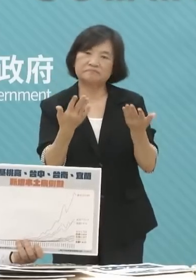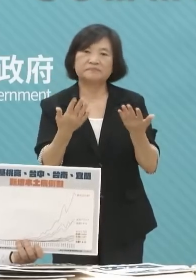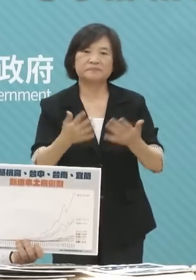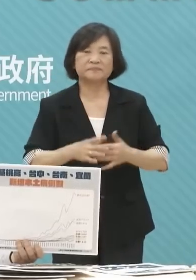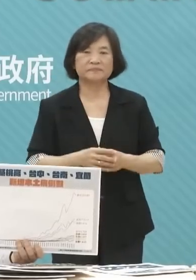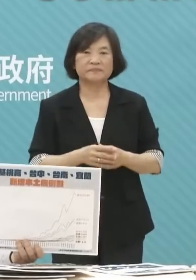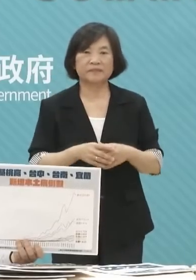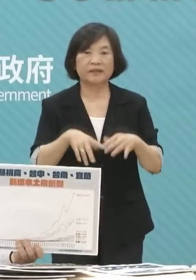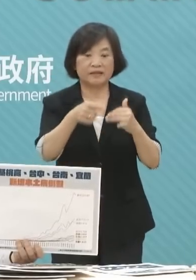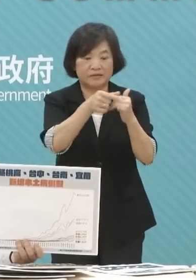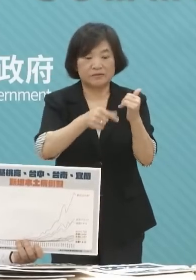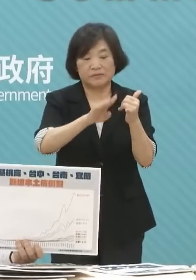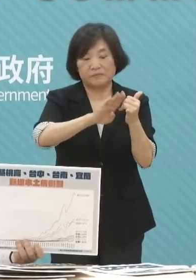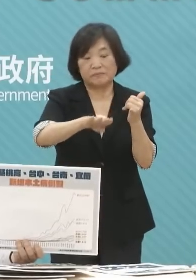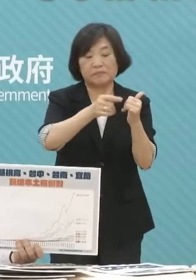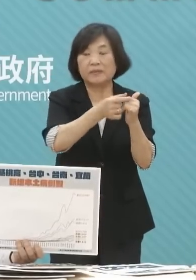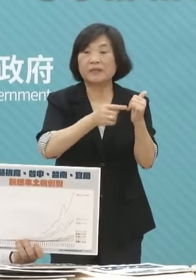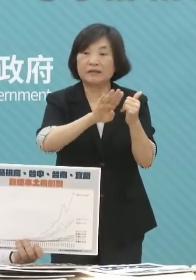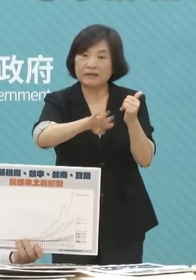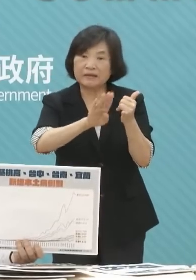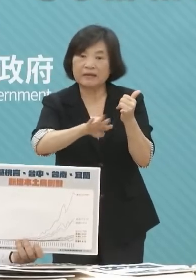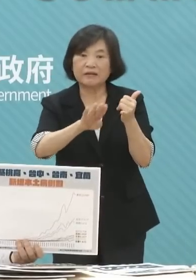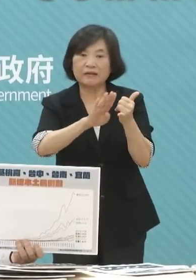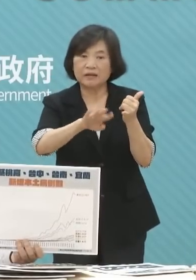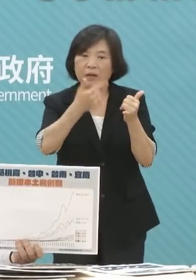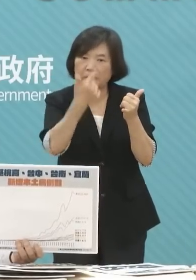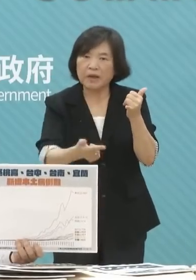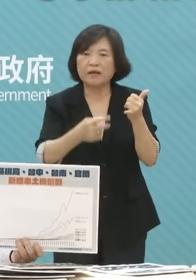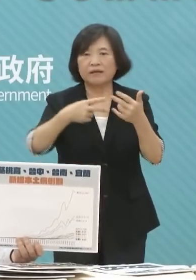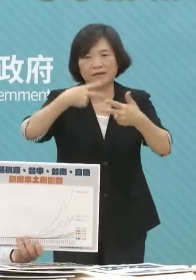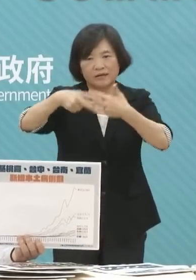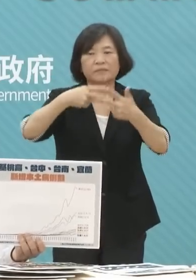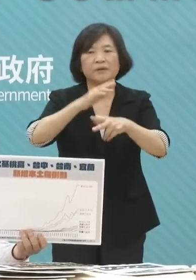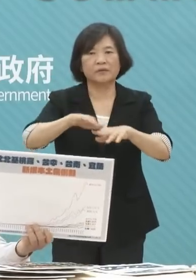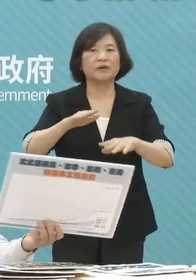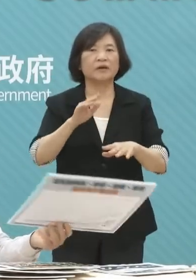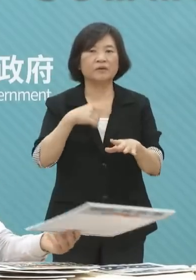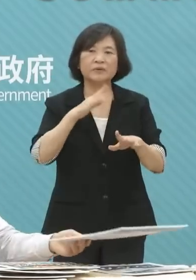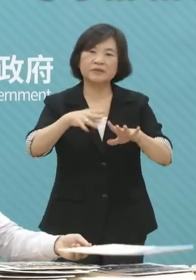中南部会跟北首都生活圈会慢2个礼拜，所以这个先跟大家讲一讲。